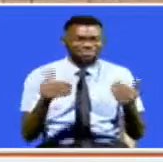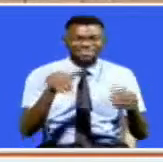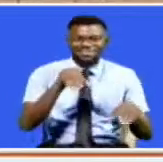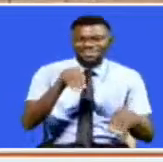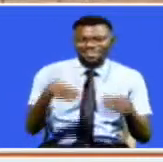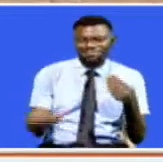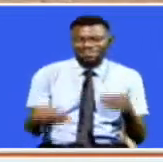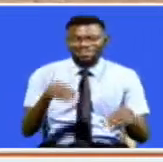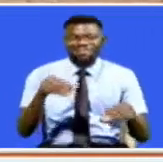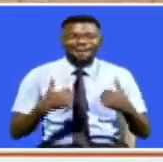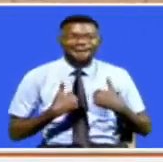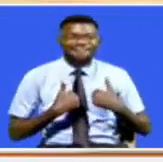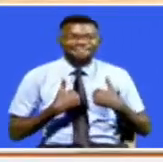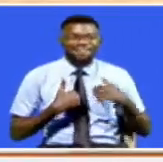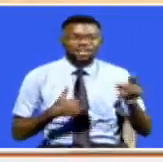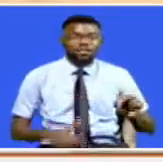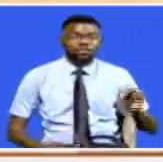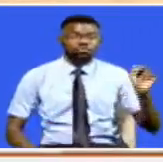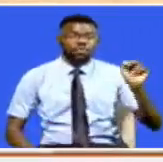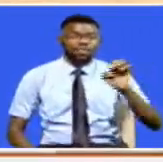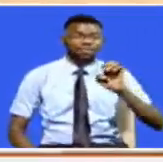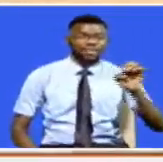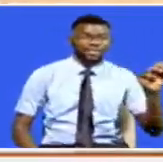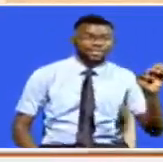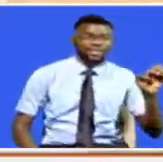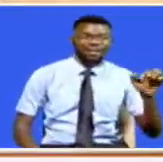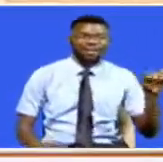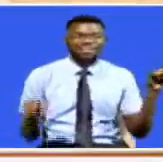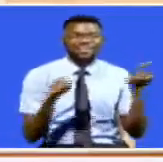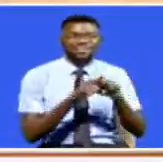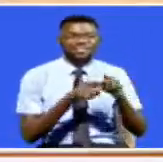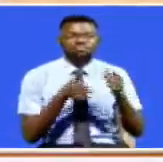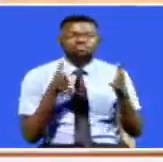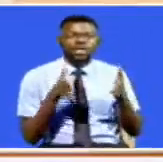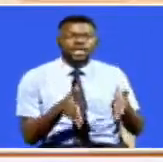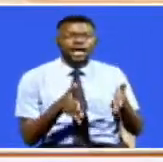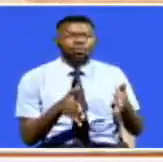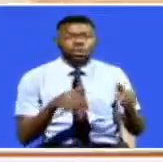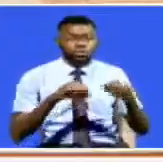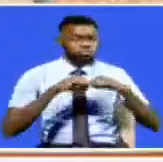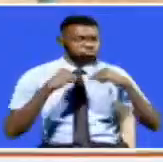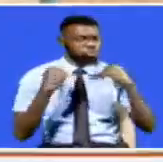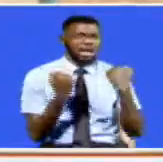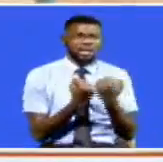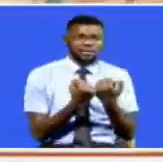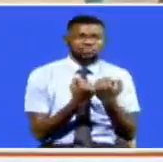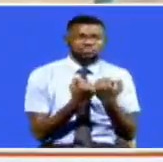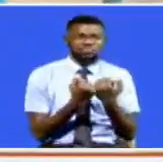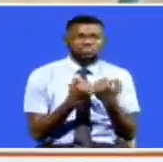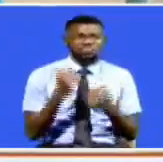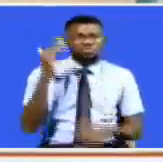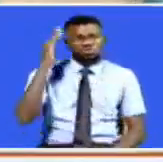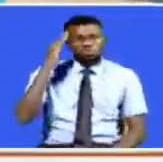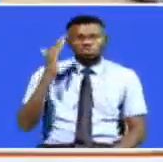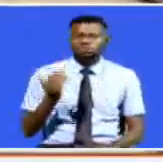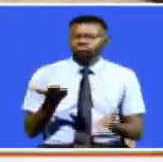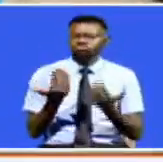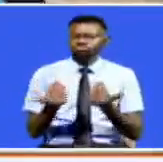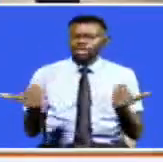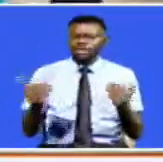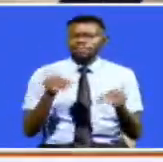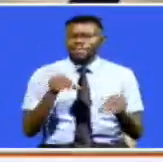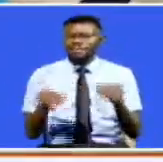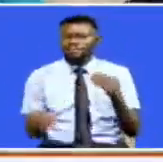maalum kaskazini mwa Kenya, na kuziba pengo linalohitajika sana katika jamii hii ambayo mara nyingi watu wanaoishi na